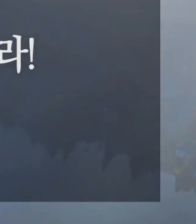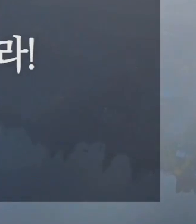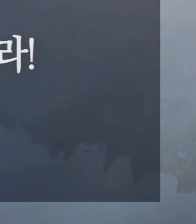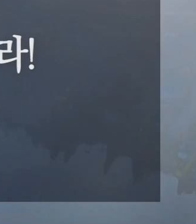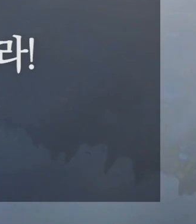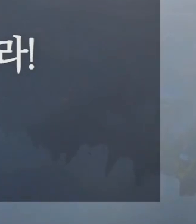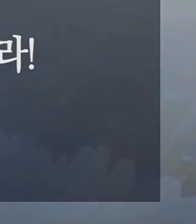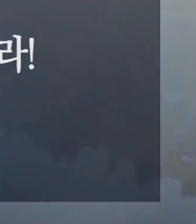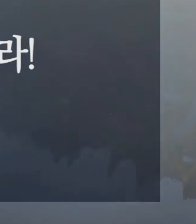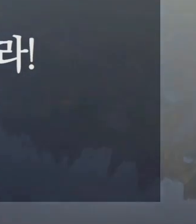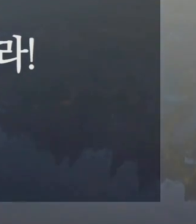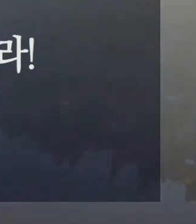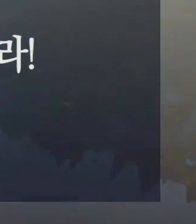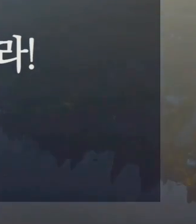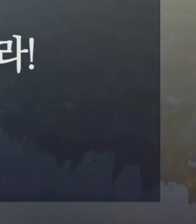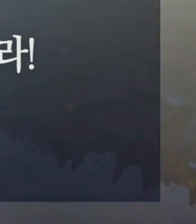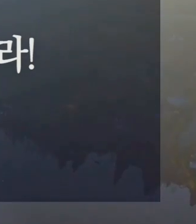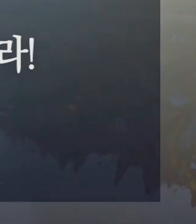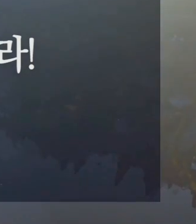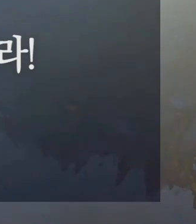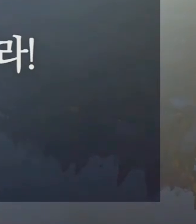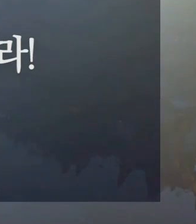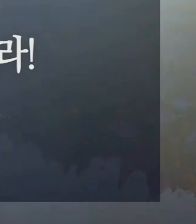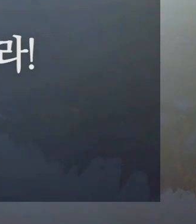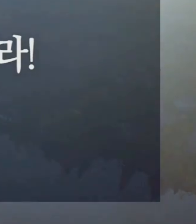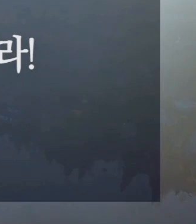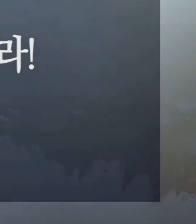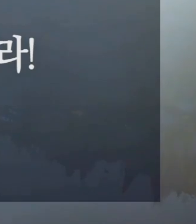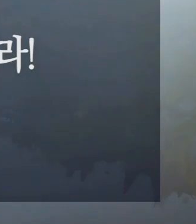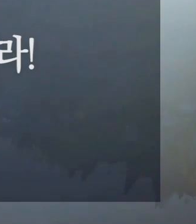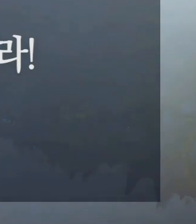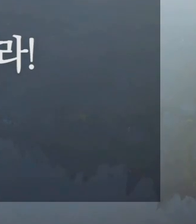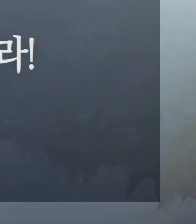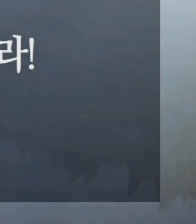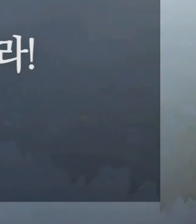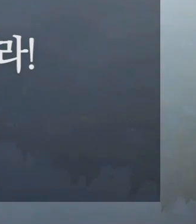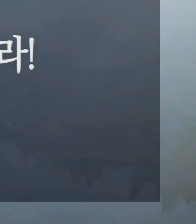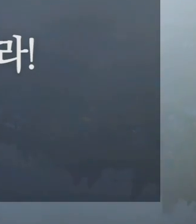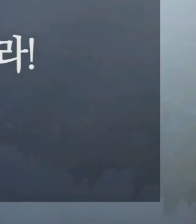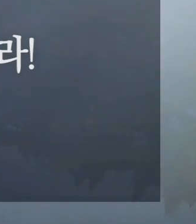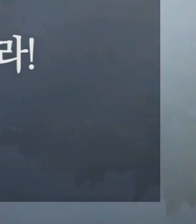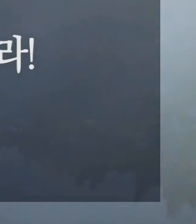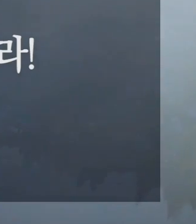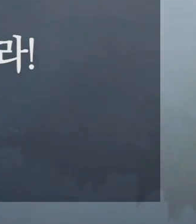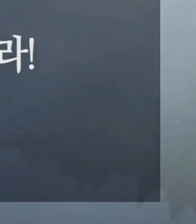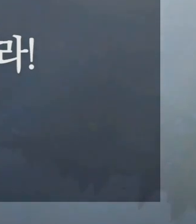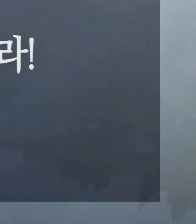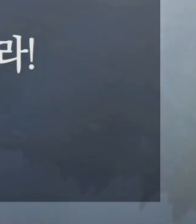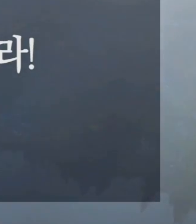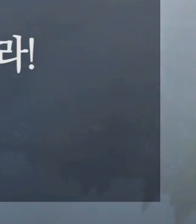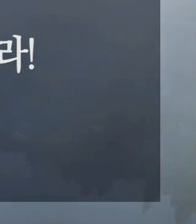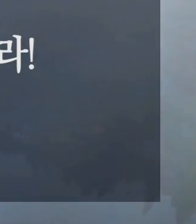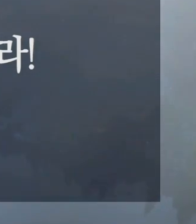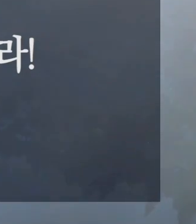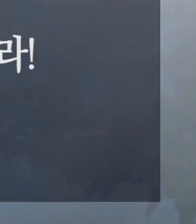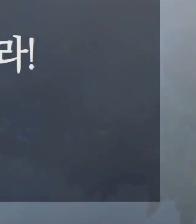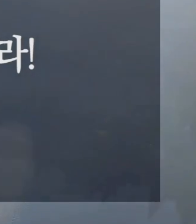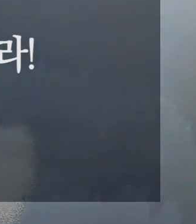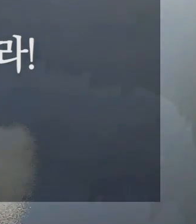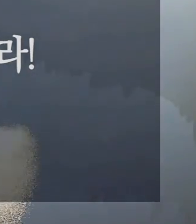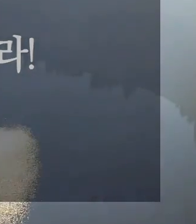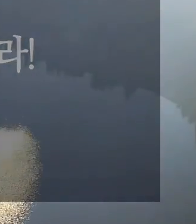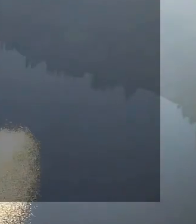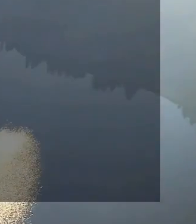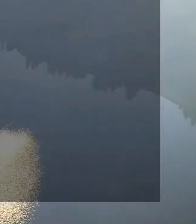씁니다. 누구든지 주님을 사랑하지 않는 사람은 저주를 받으라. 마라나타 우리 주님